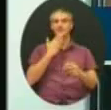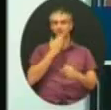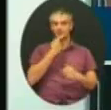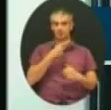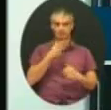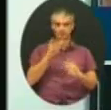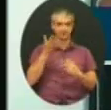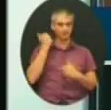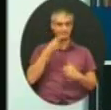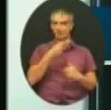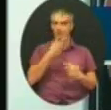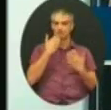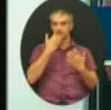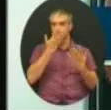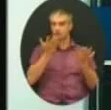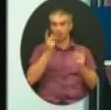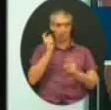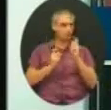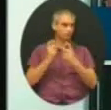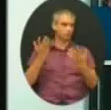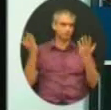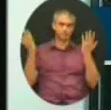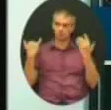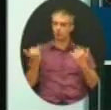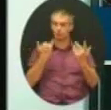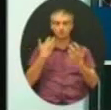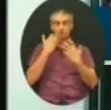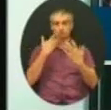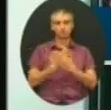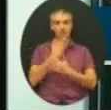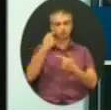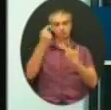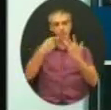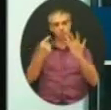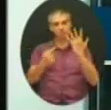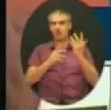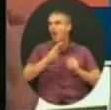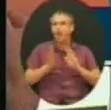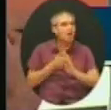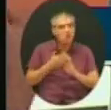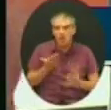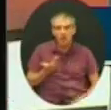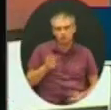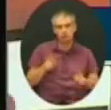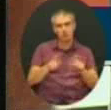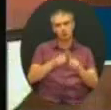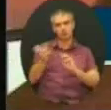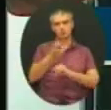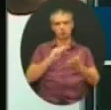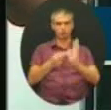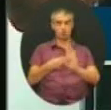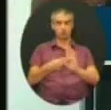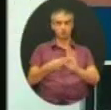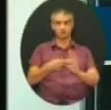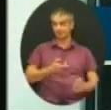נתיבי ישראל, היה שם פרשה ששם אנשים, כל הזמן פרשות חדשות, שכולן נובעות, מאותם מינויים פוליטיים. עכשיו,